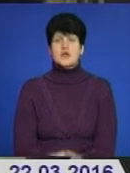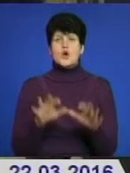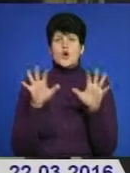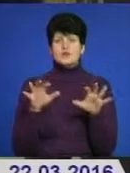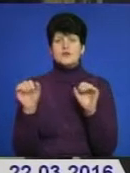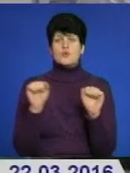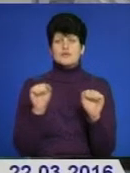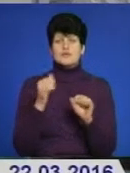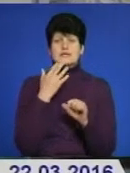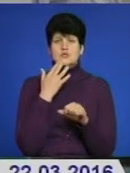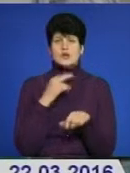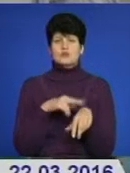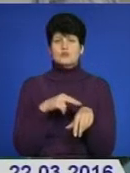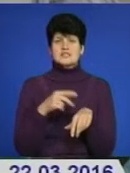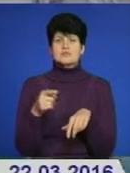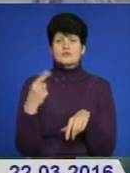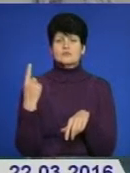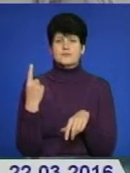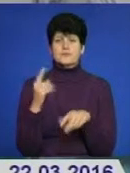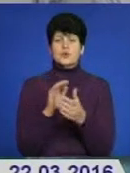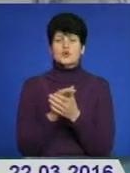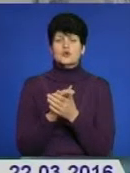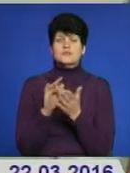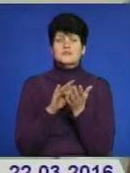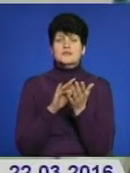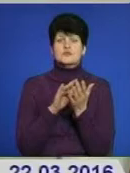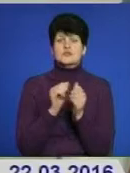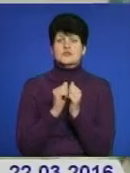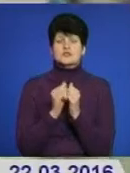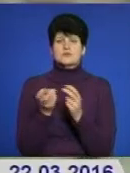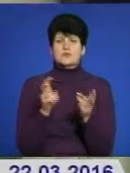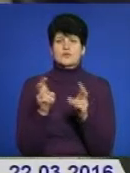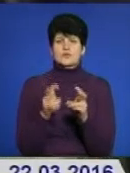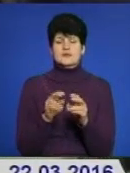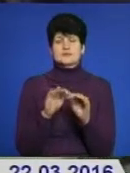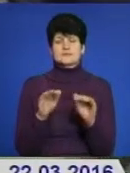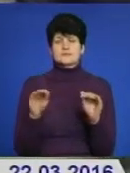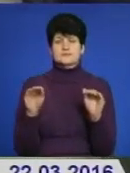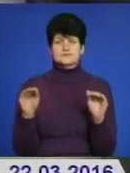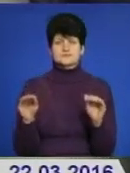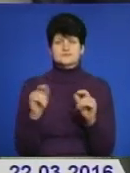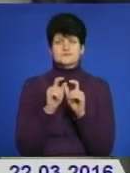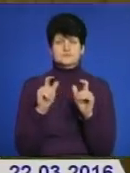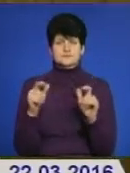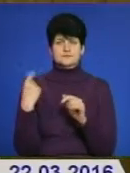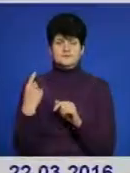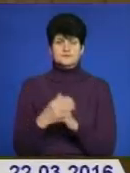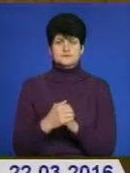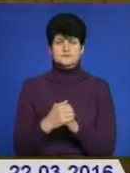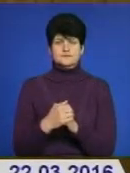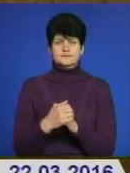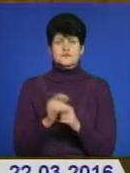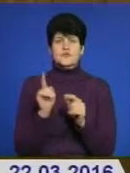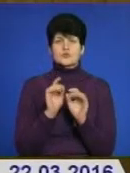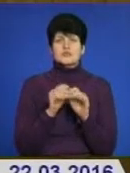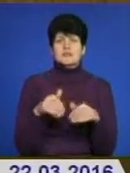управління Нацполіції в Тернопільській області з ознайомчими екскурсіями часто відвідують школярі та дошкільнята навчальних закладів краю. Щоб приділити